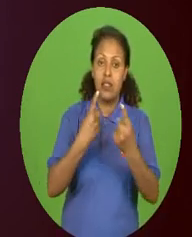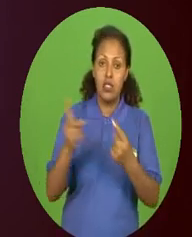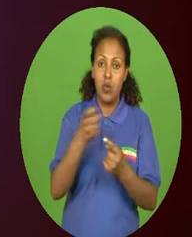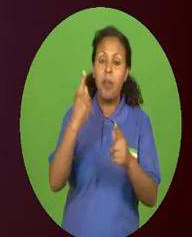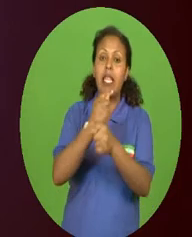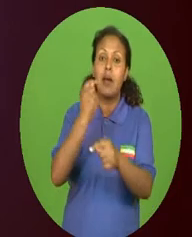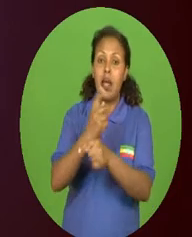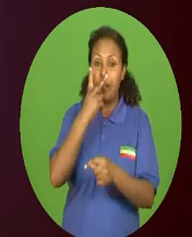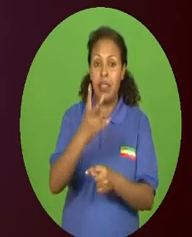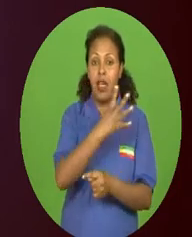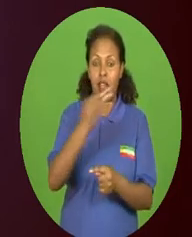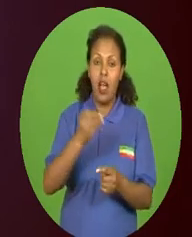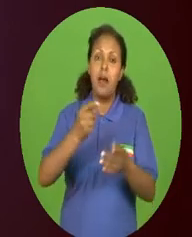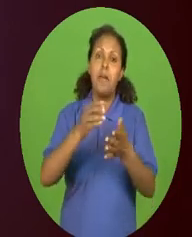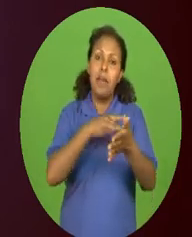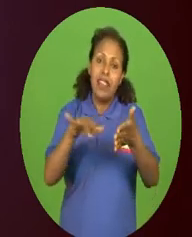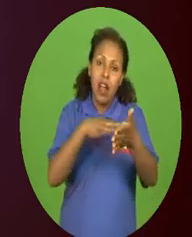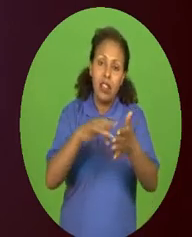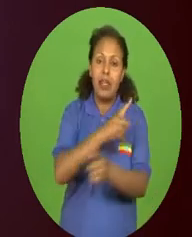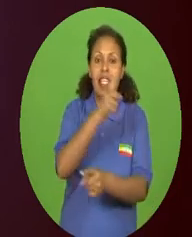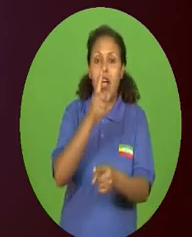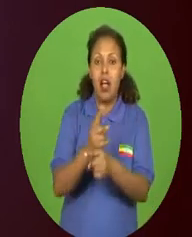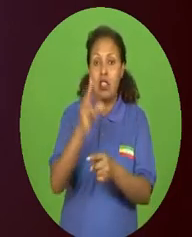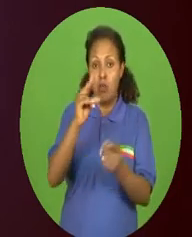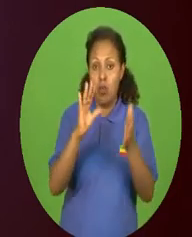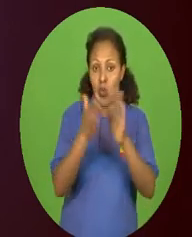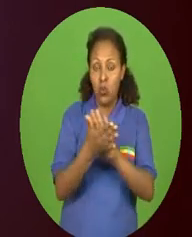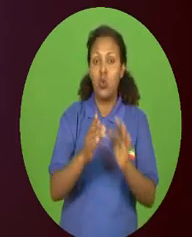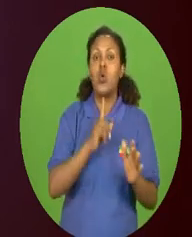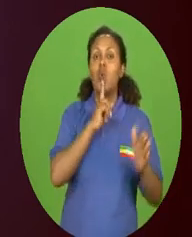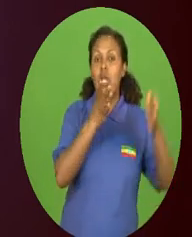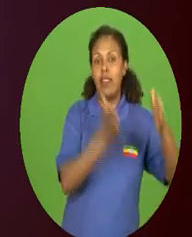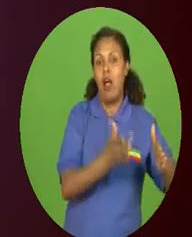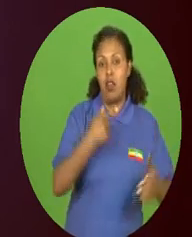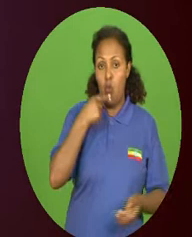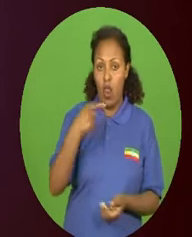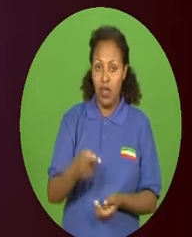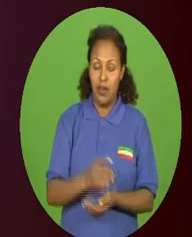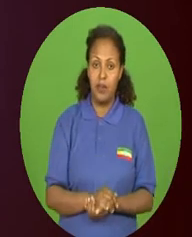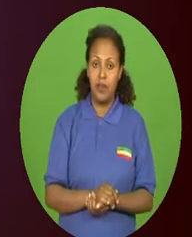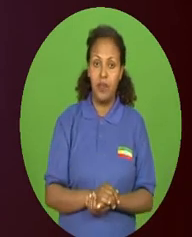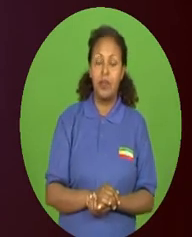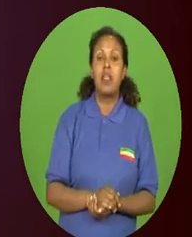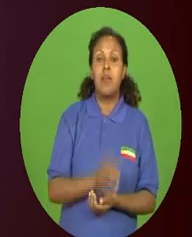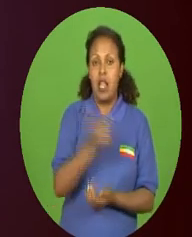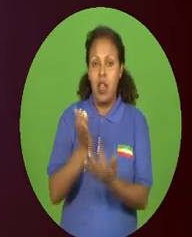ሲያትት በተግባር የሚታይና በጥናትም የተረጋገጠ በመሆኑ እውነታ